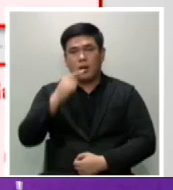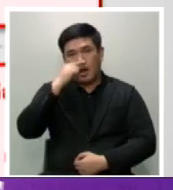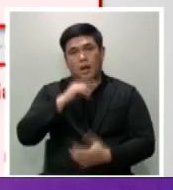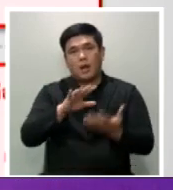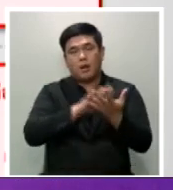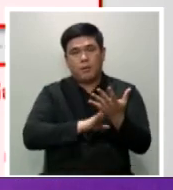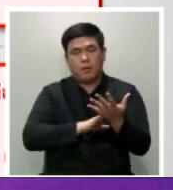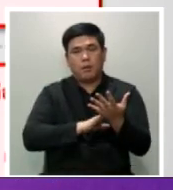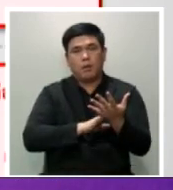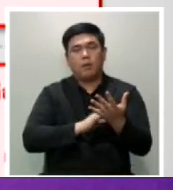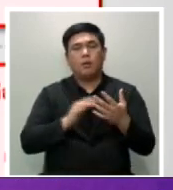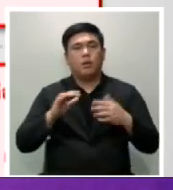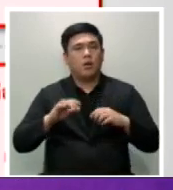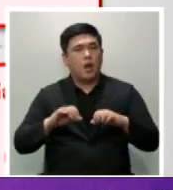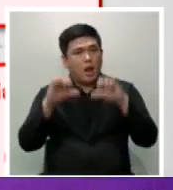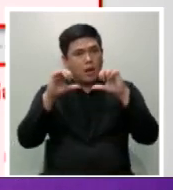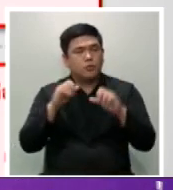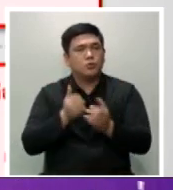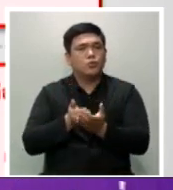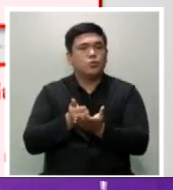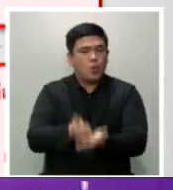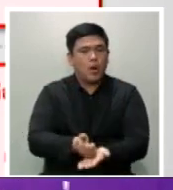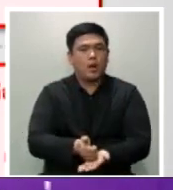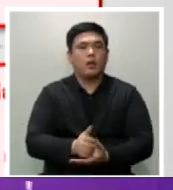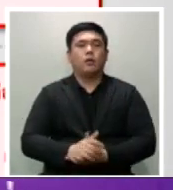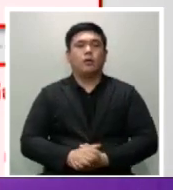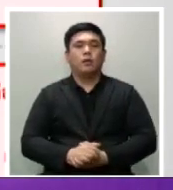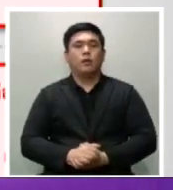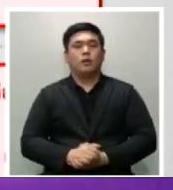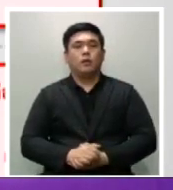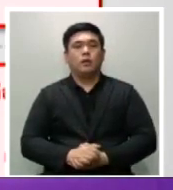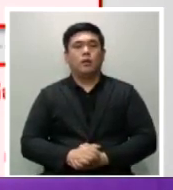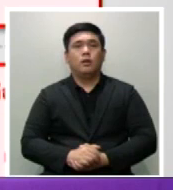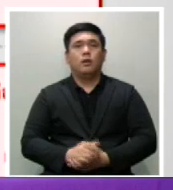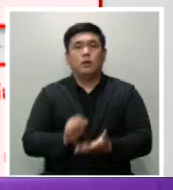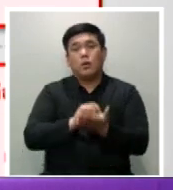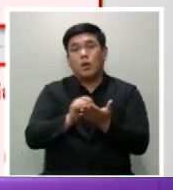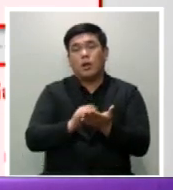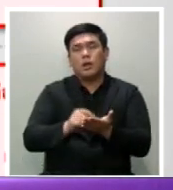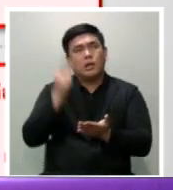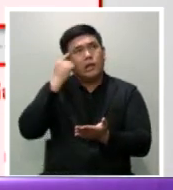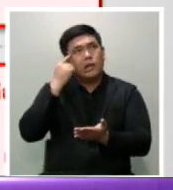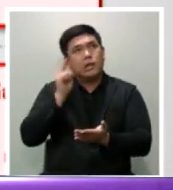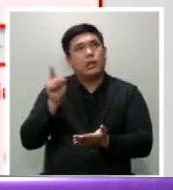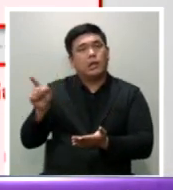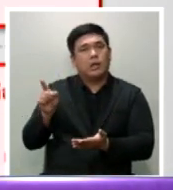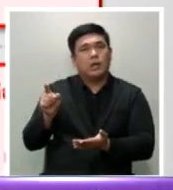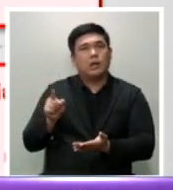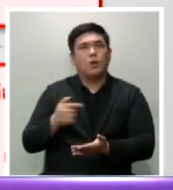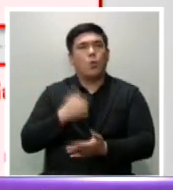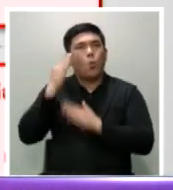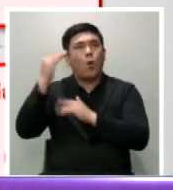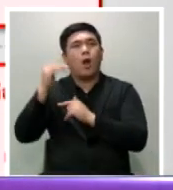วยด้วยให้ผมเดาผมก็เดาว่าเขาเขียนไปถึงหัวหน้าคสช.เนี่ยคงนึกอยากให้ใช้ม